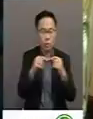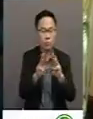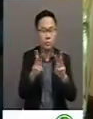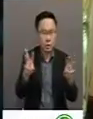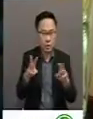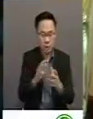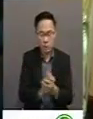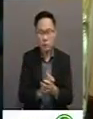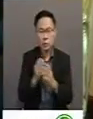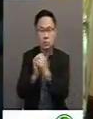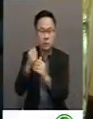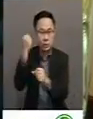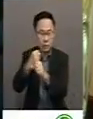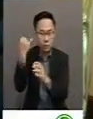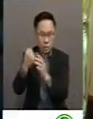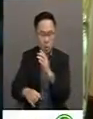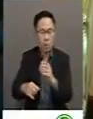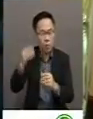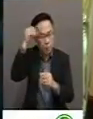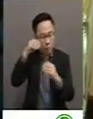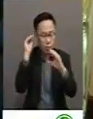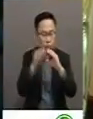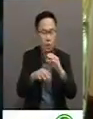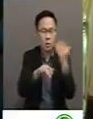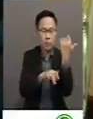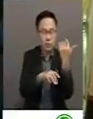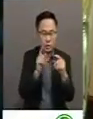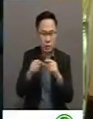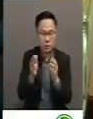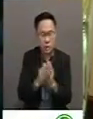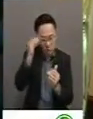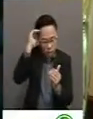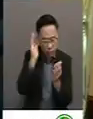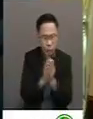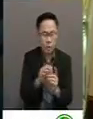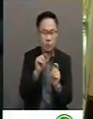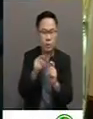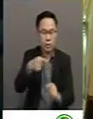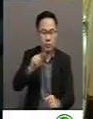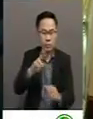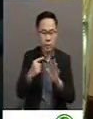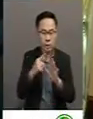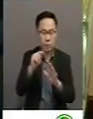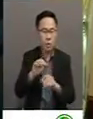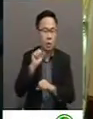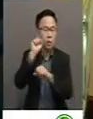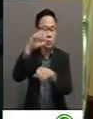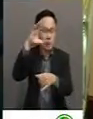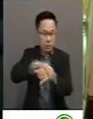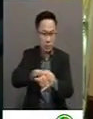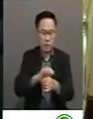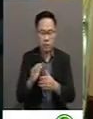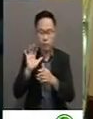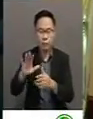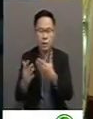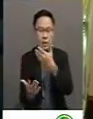ดยมิชอบและร่วมกันนำข้อมูลปลอมเข้าสู่ระบบคอมพิวเตอร์นะคะตำรวจสภ.ประตูน้ำออกหมายจับนายโมฉีจินค่ะแล้วก็นำตัว